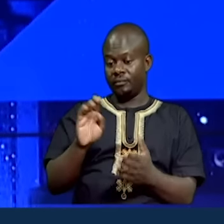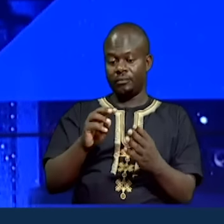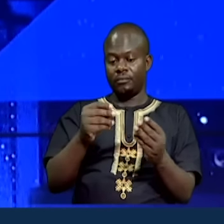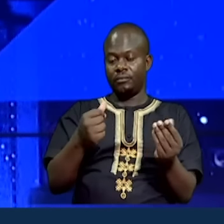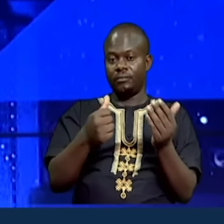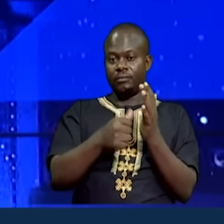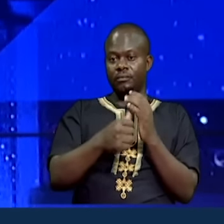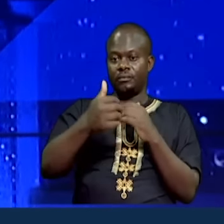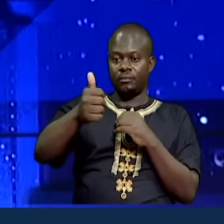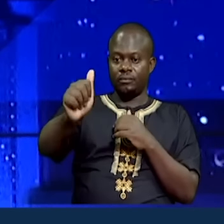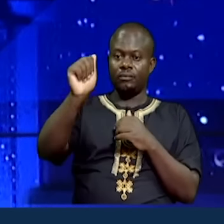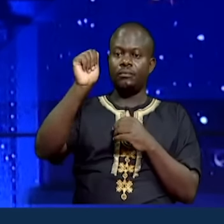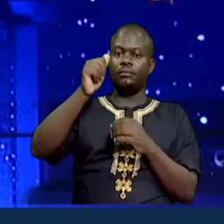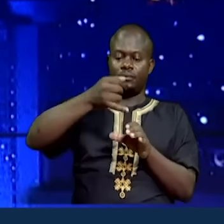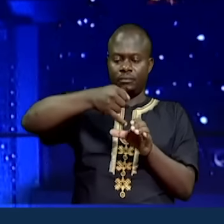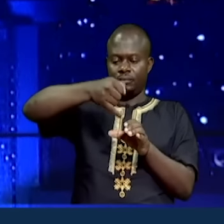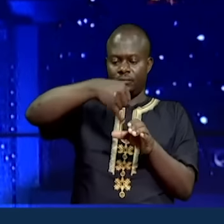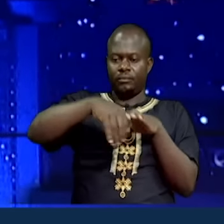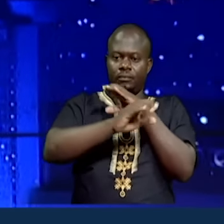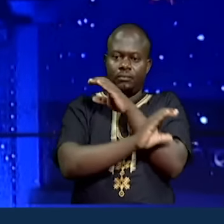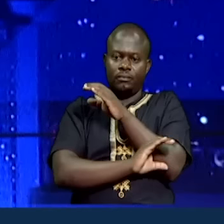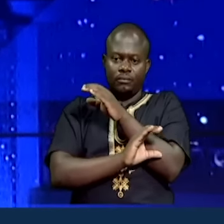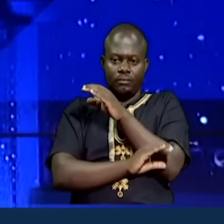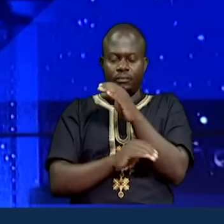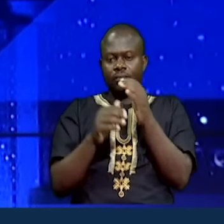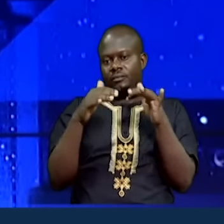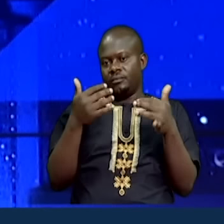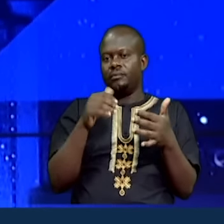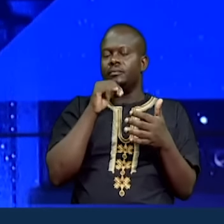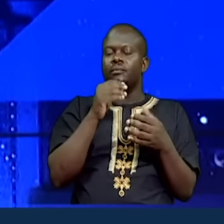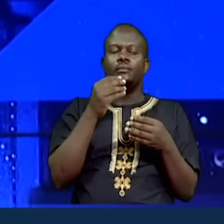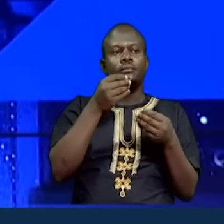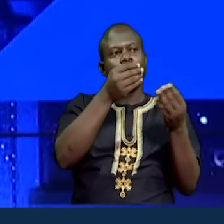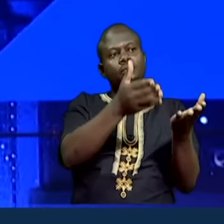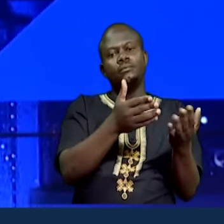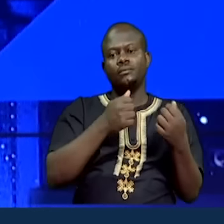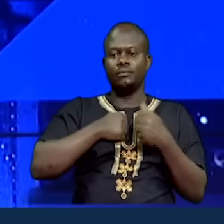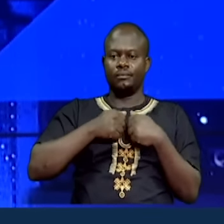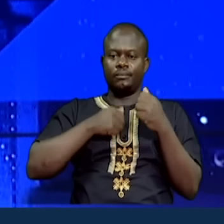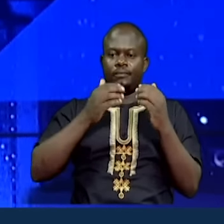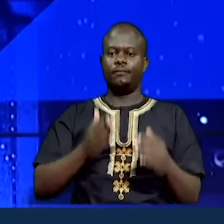ibibazo byabwo by'imbere mu gihugu aho kubitwerera u Rwanda.